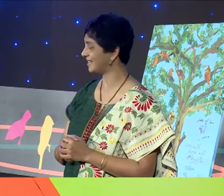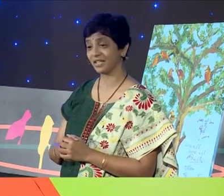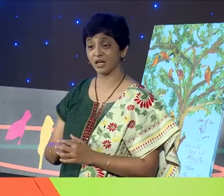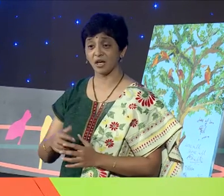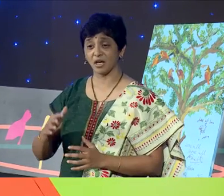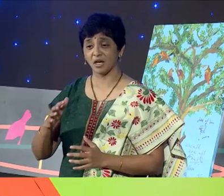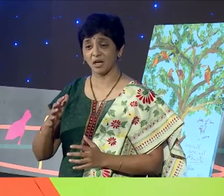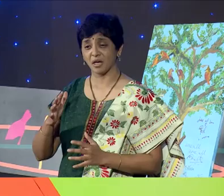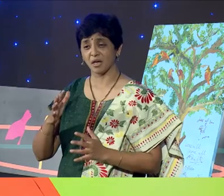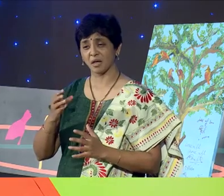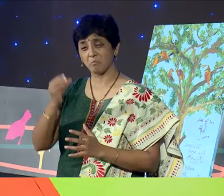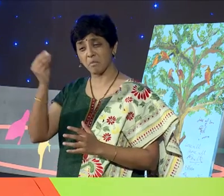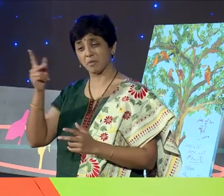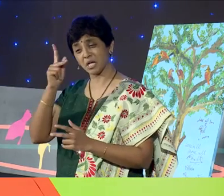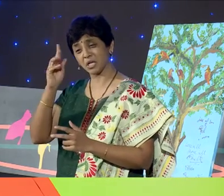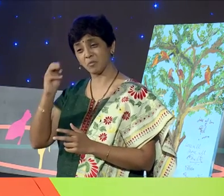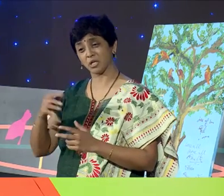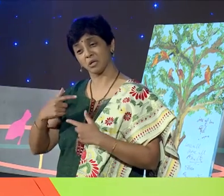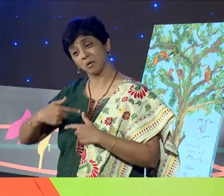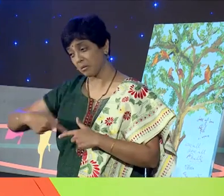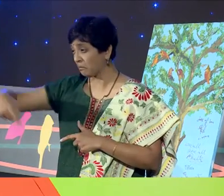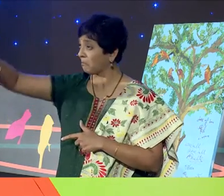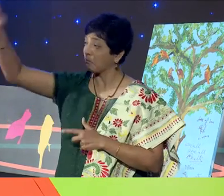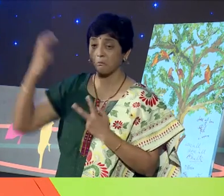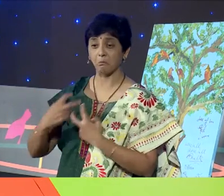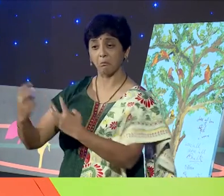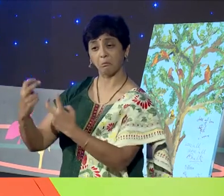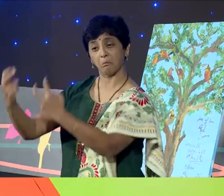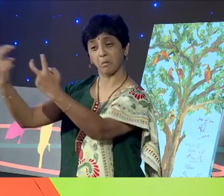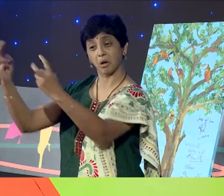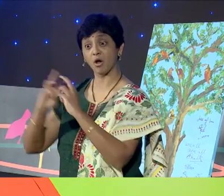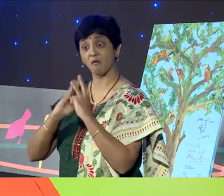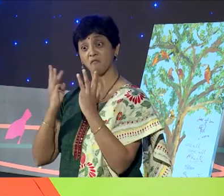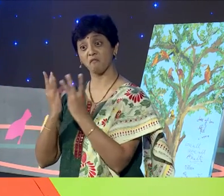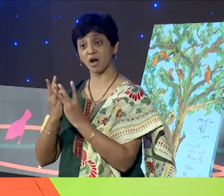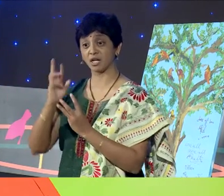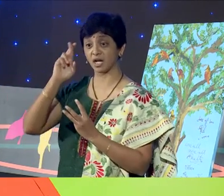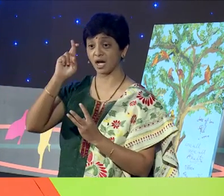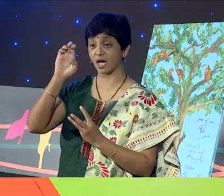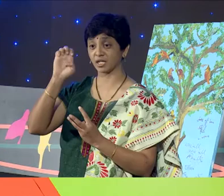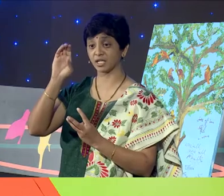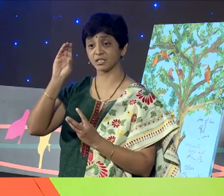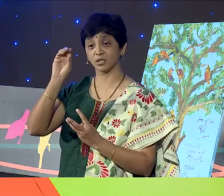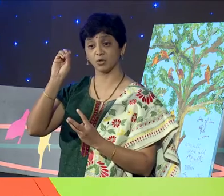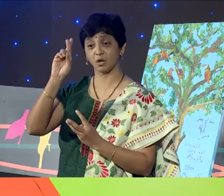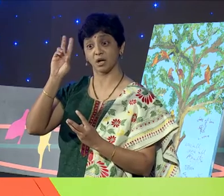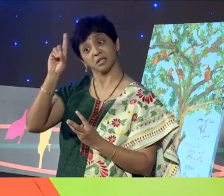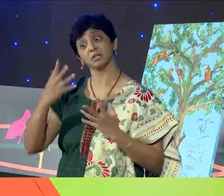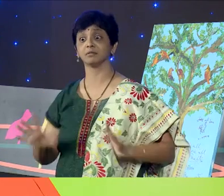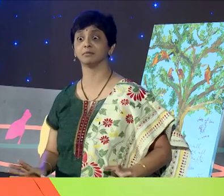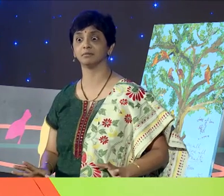5,620 किलोमीटर की यह साइकिल टूर थी 45 दिनों में, जिसको वर्ल्ड रिकॉर्ड का दर्जा दिया गया। उस साइकिल टूर ने बहुत कुछ